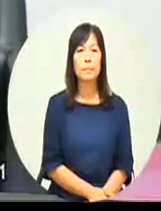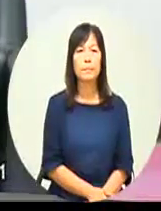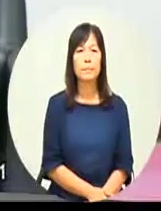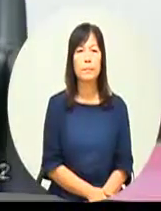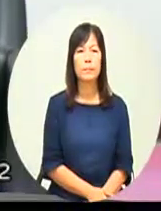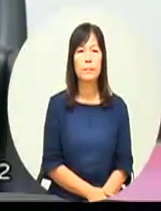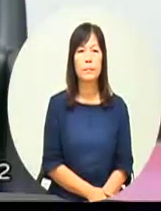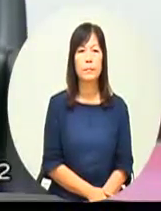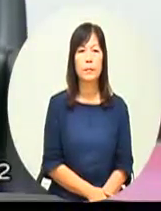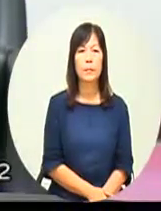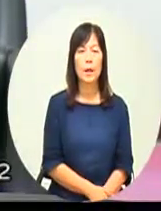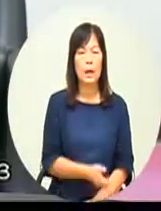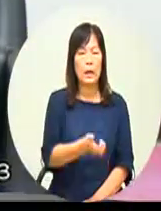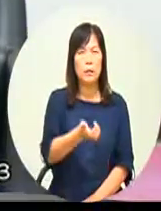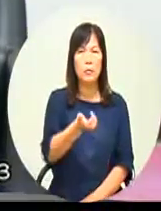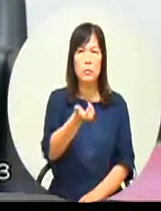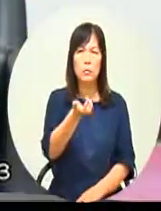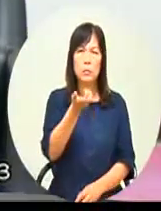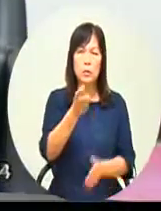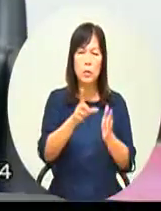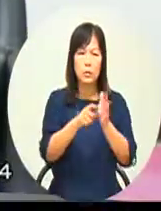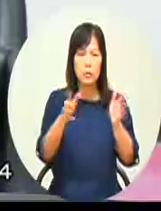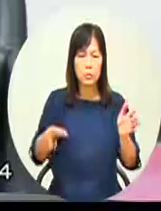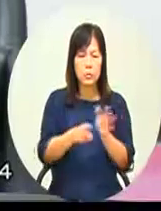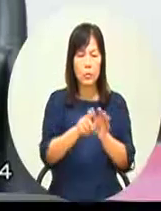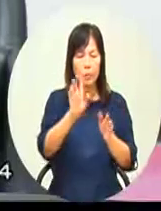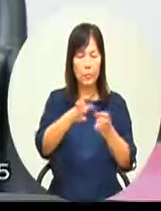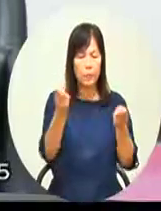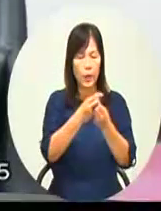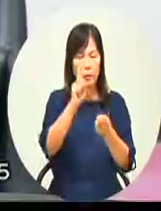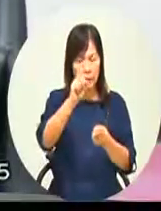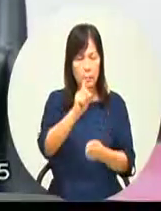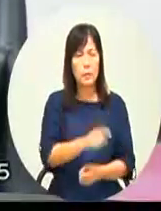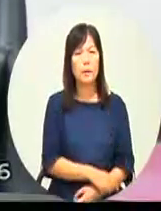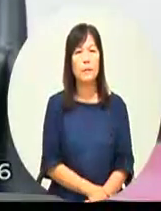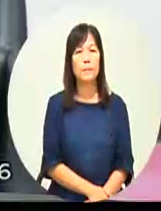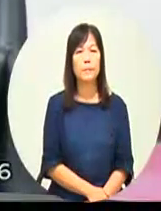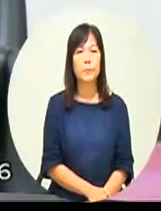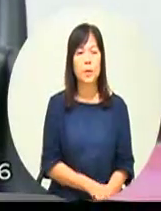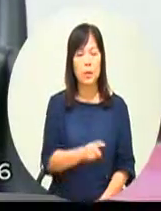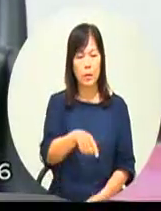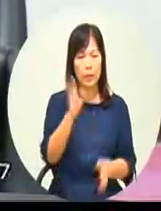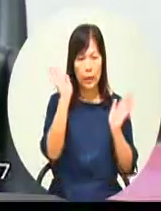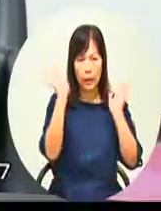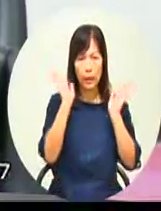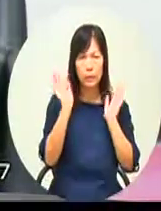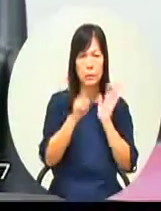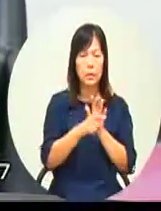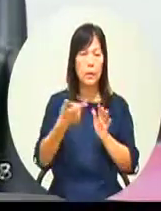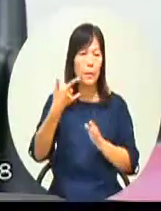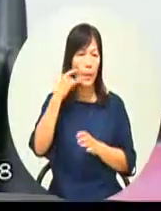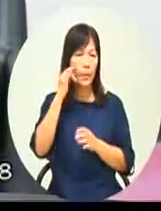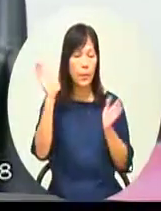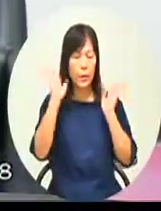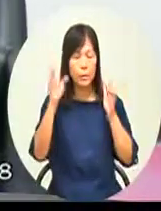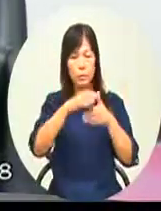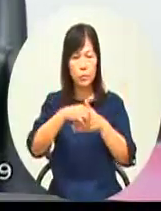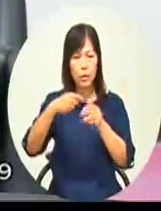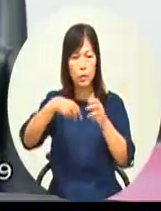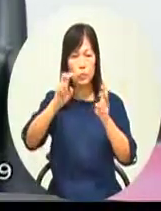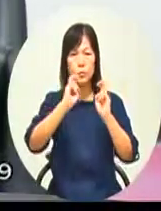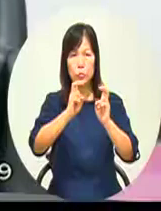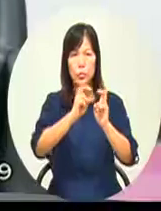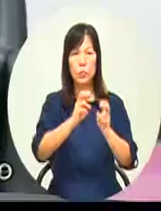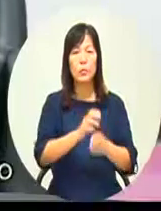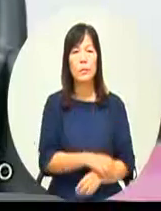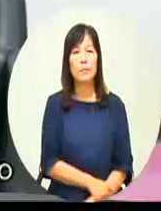个前一阵子哈有一件事件哈，就是有一个小朋友，就是家长带小朋友去做捷运。